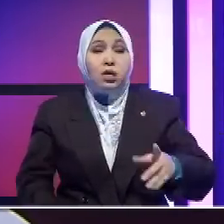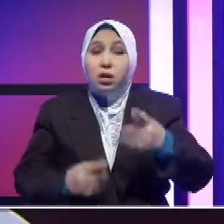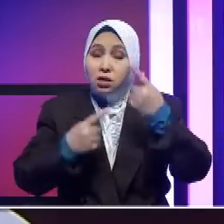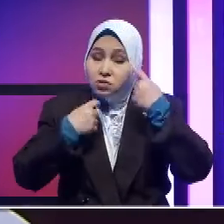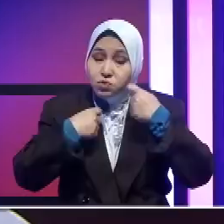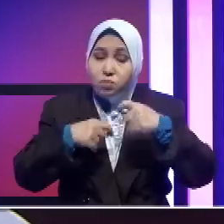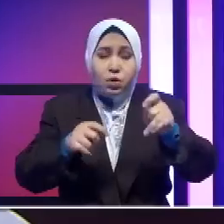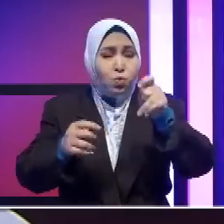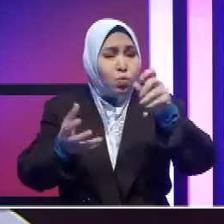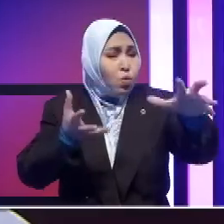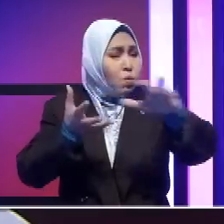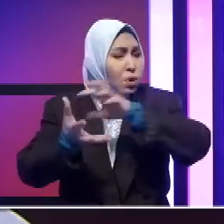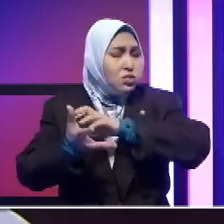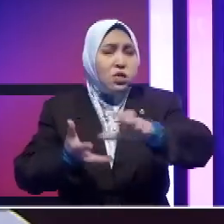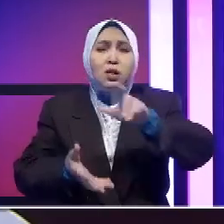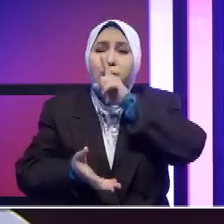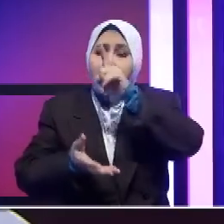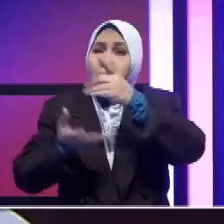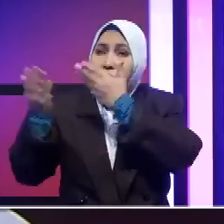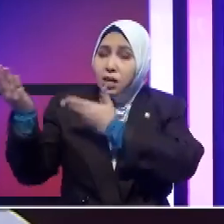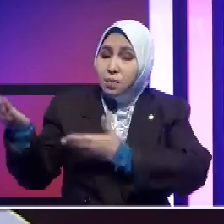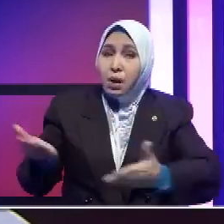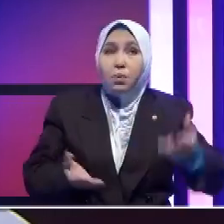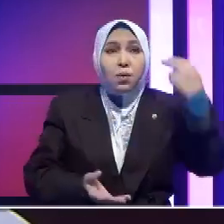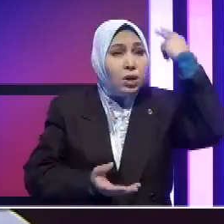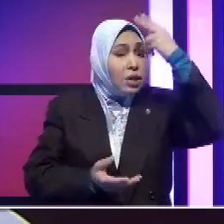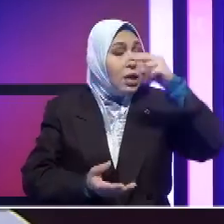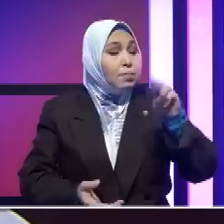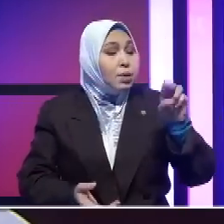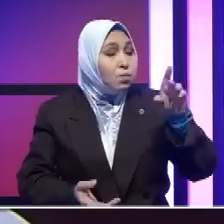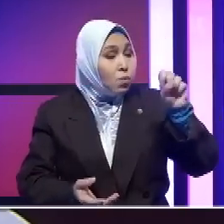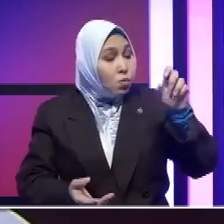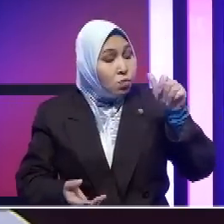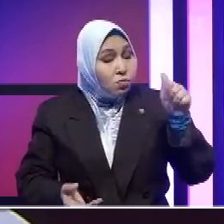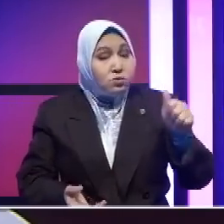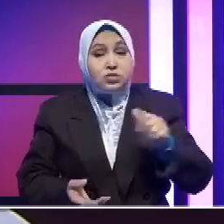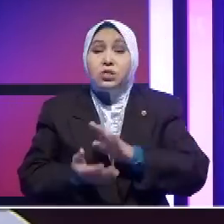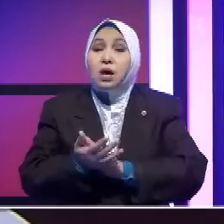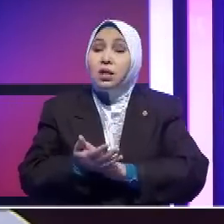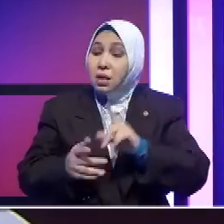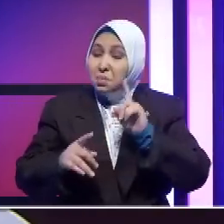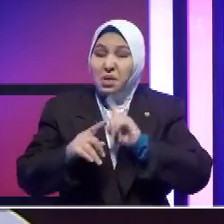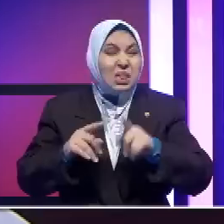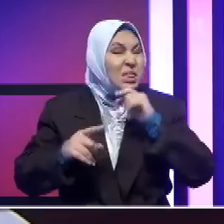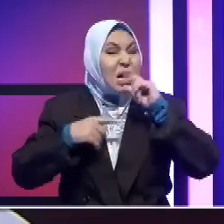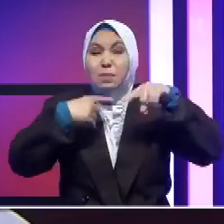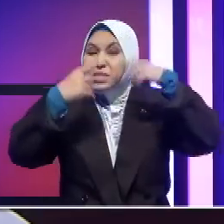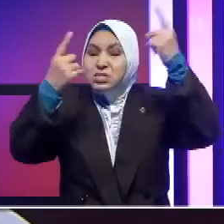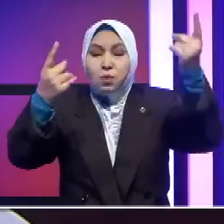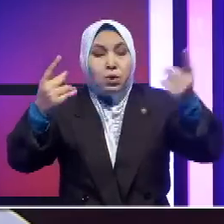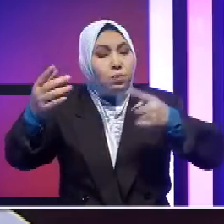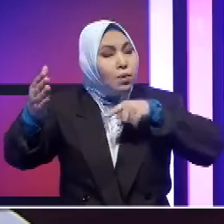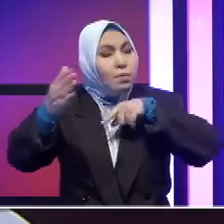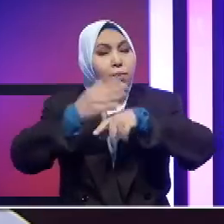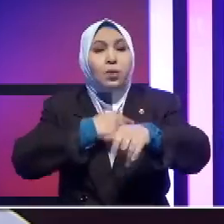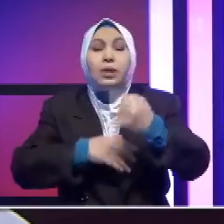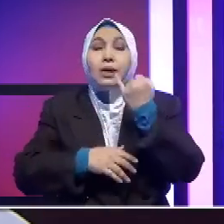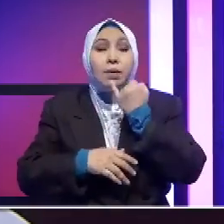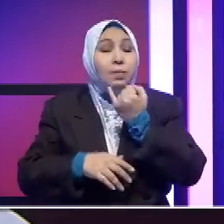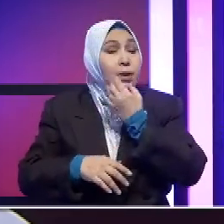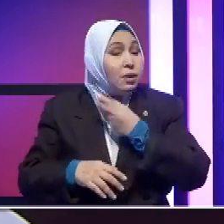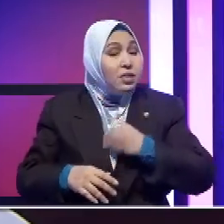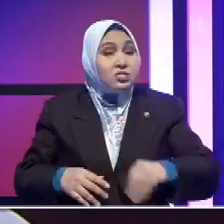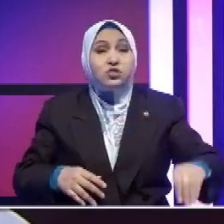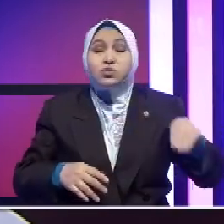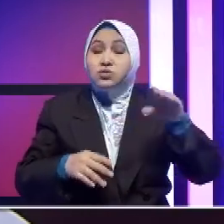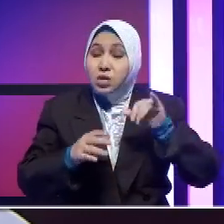untuk menghancurkan kebenaran yang dibawa oleh Nabi Musa, mereka tidak berjaya. Mereka tidak berjaya untuk membunuh Bani Israel, malah sebenarnya